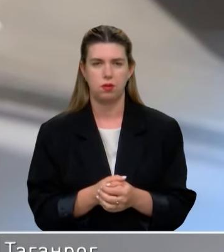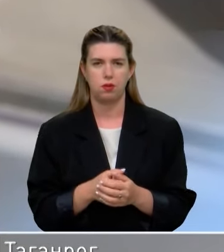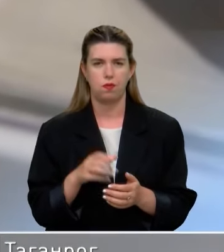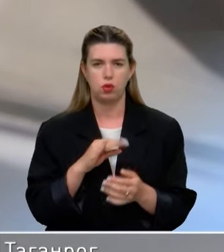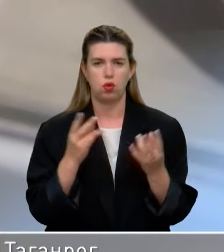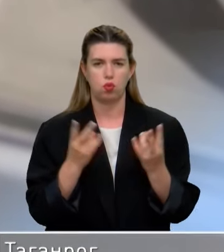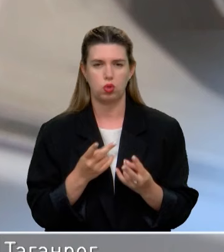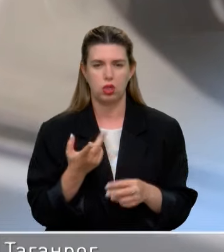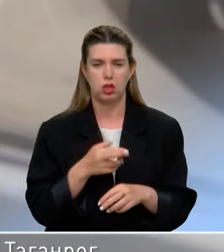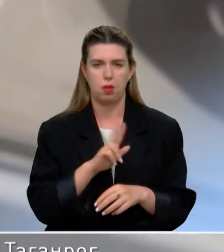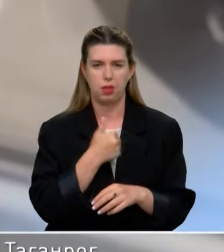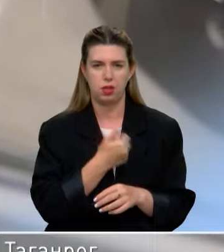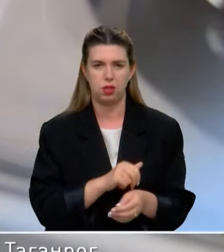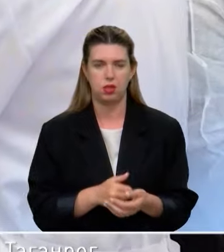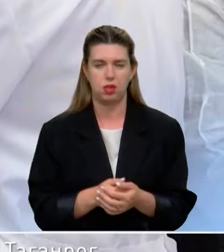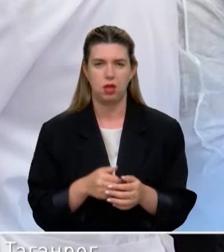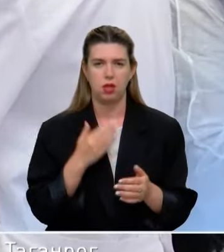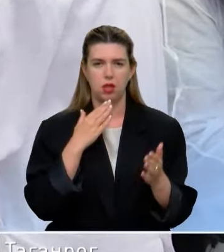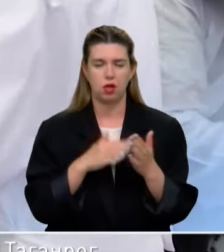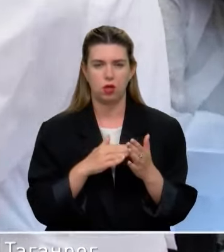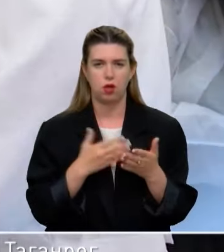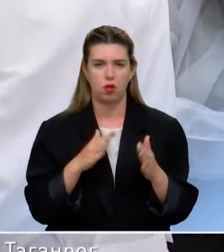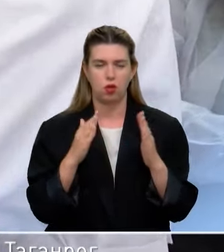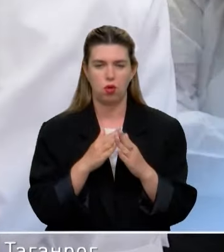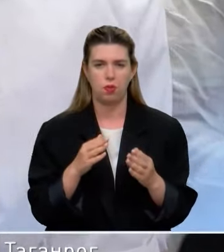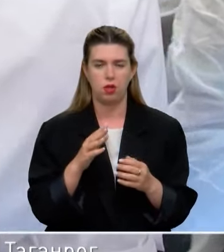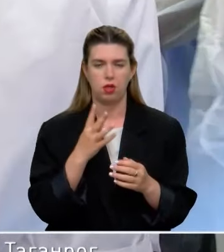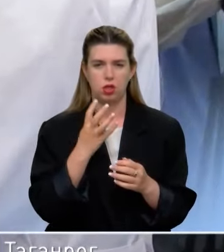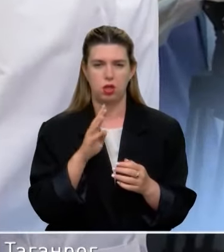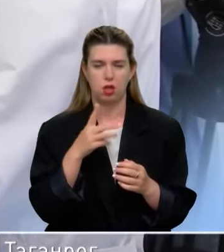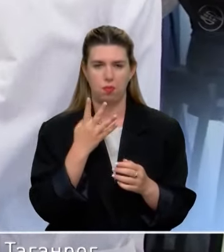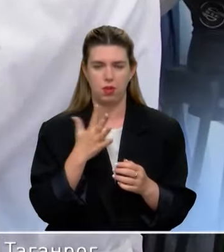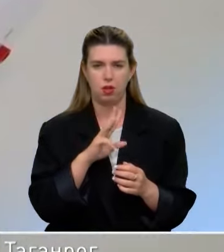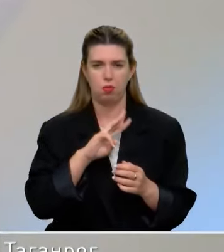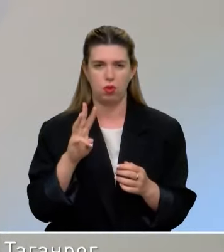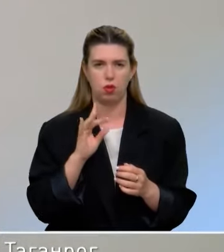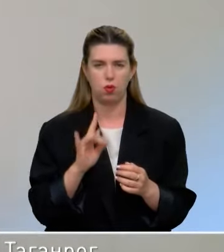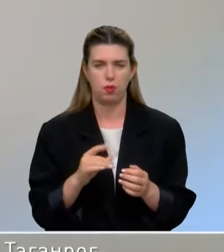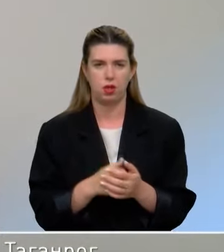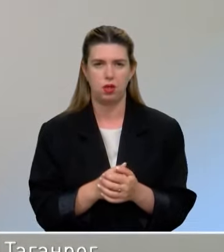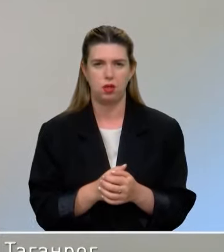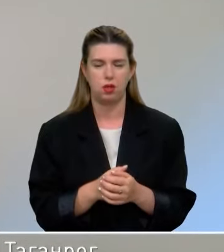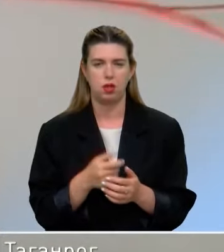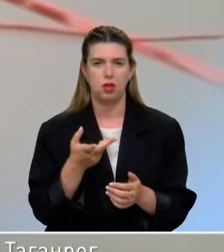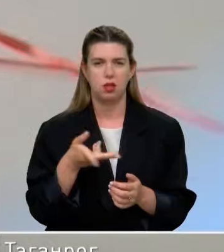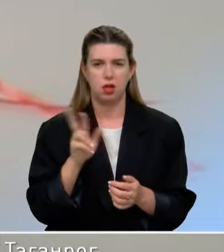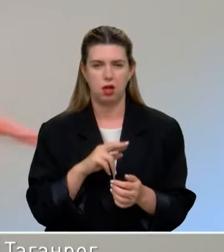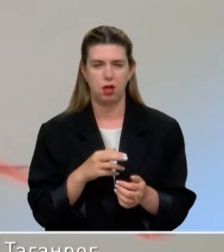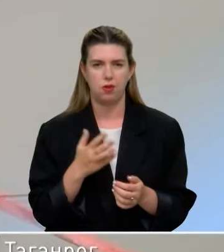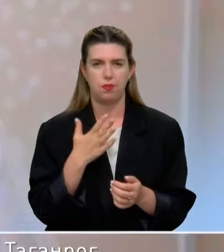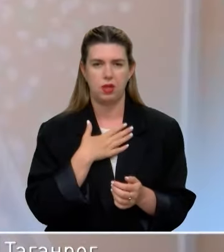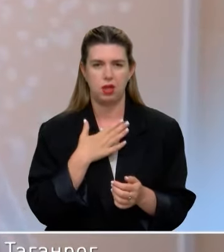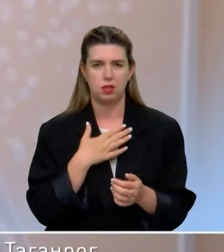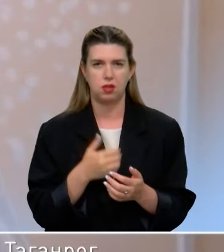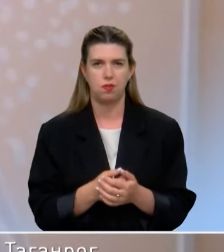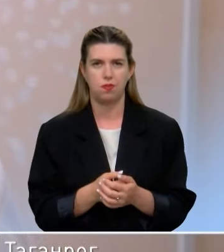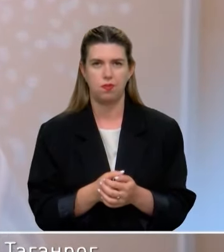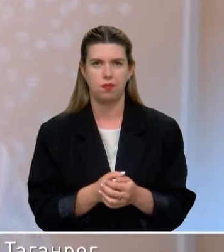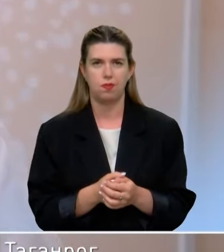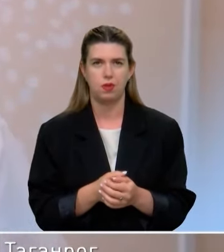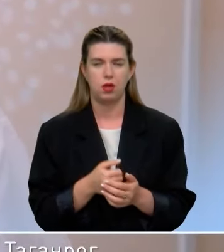необходимое оборудование для Таганрогского роддома выделили 45 мл руб для нас ну